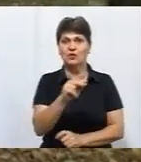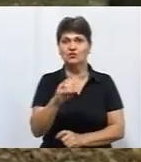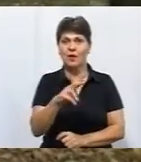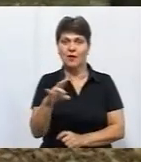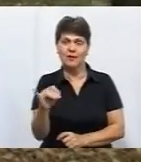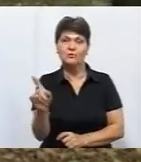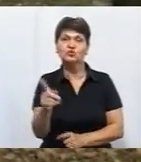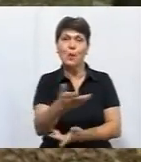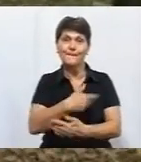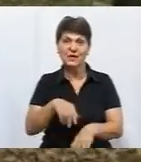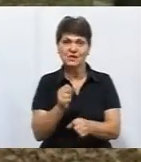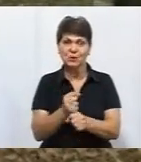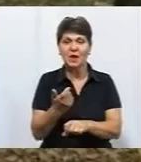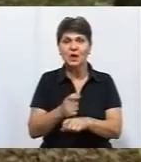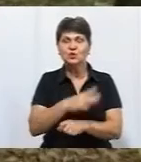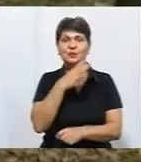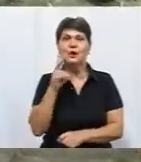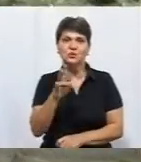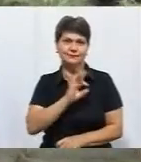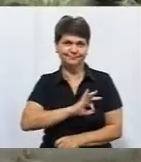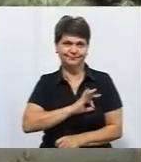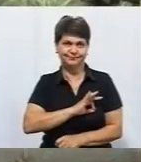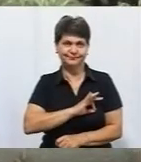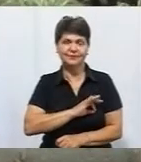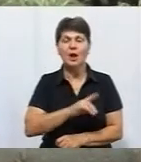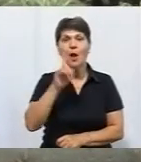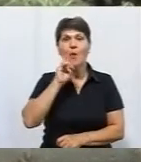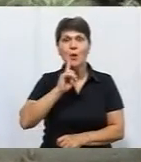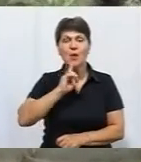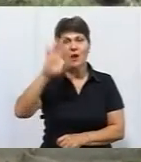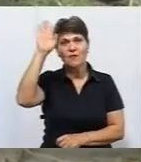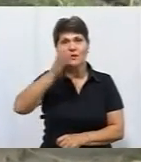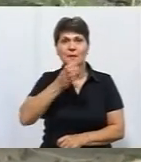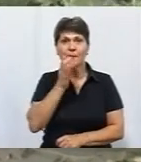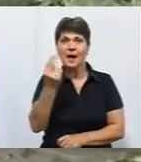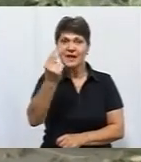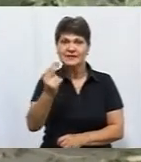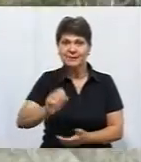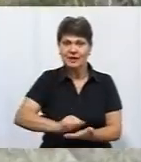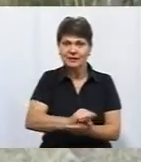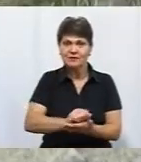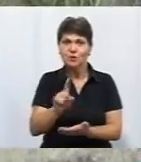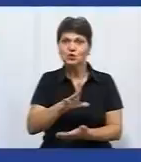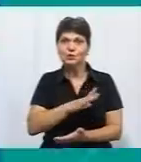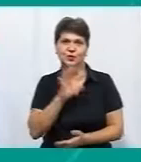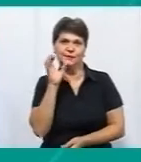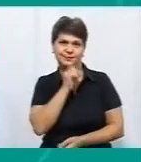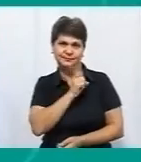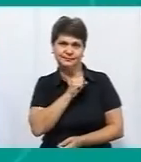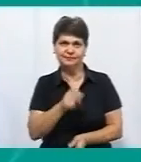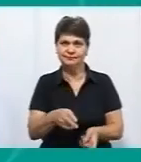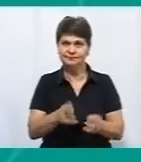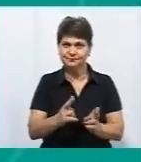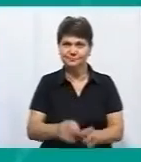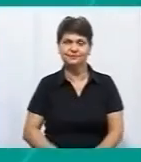що зараз багато хто наживається на цьому. Поки ж поїлки будуть укріпляти цементом, аби їх не можна було поцупити.